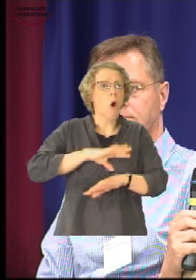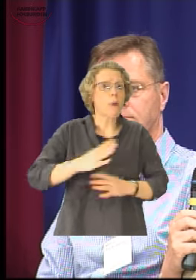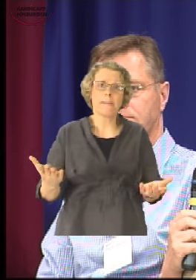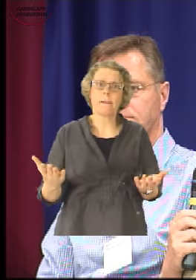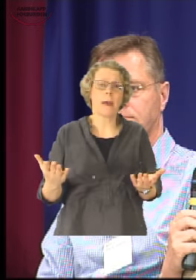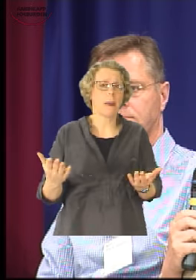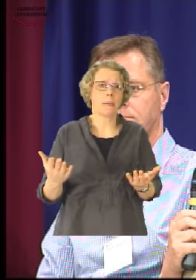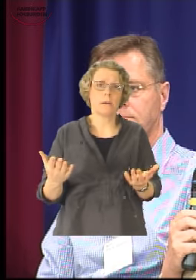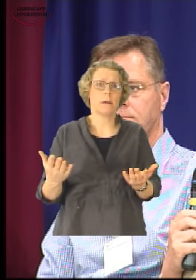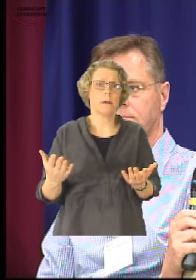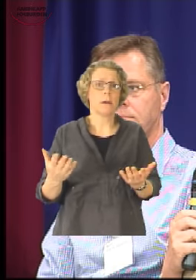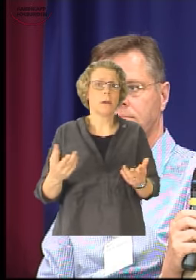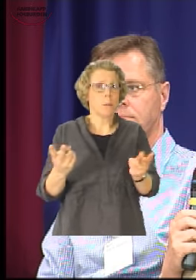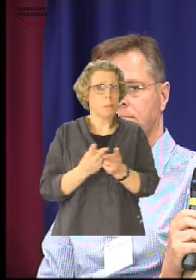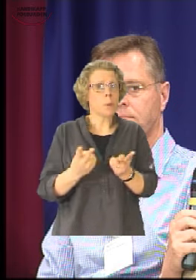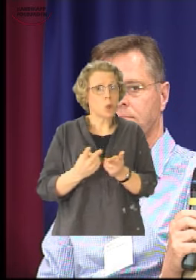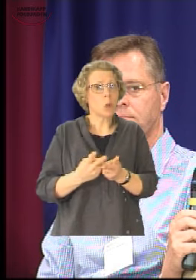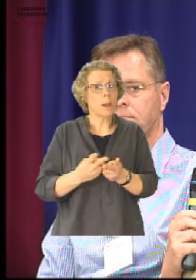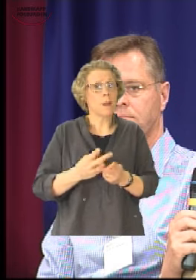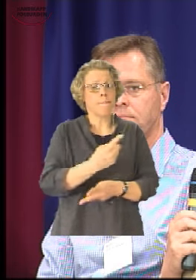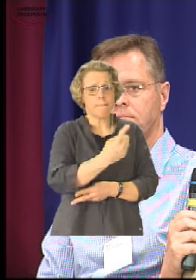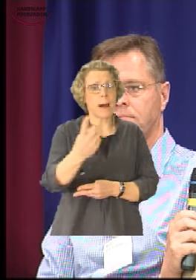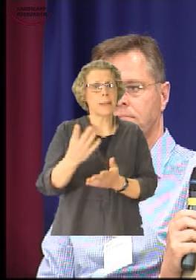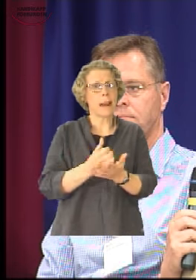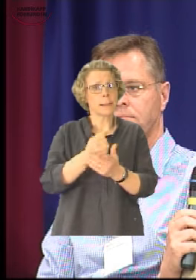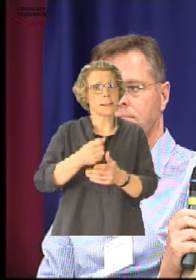Så det är ju upp till varje landsting att fatta det beslutet.